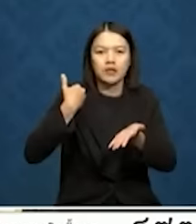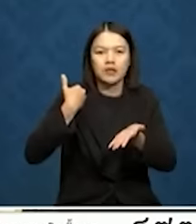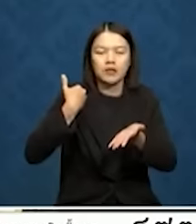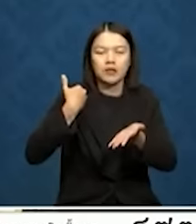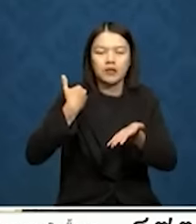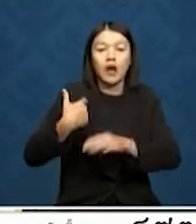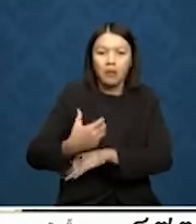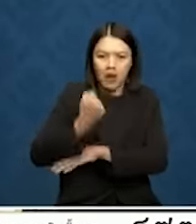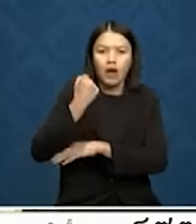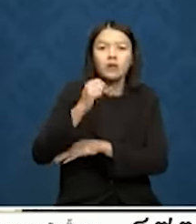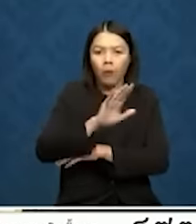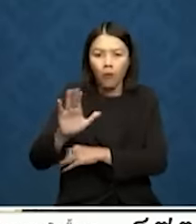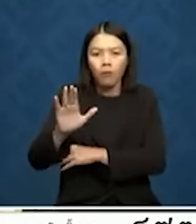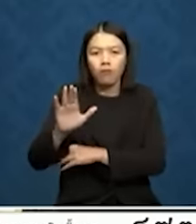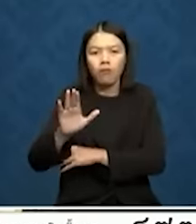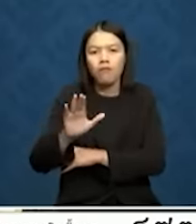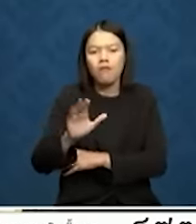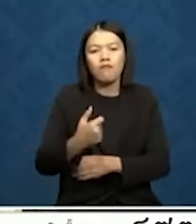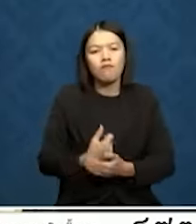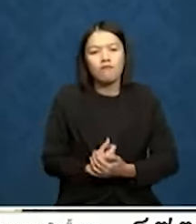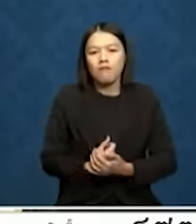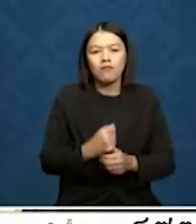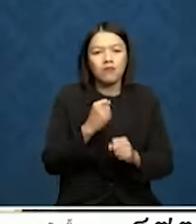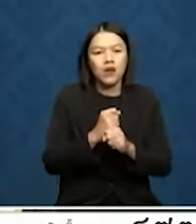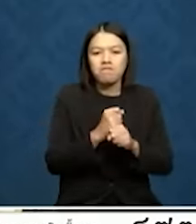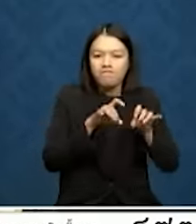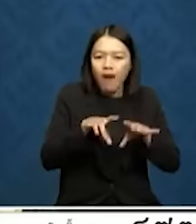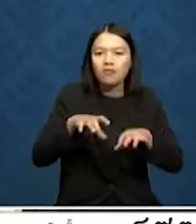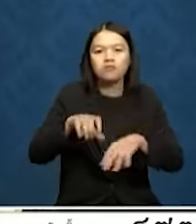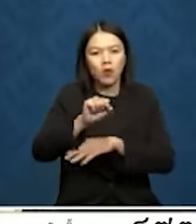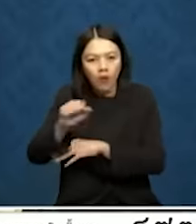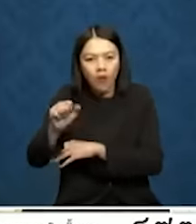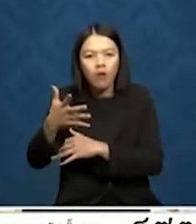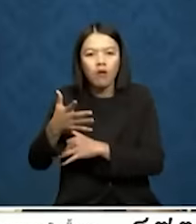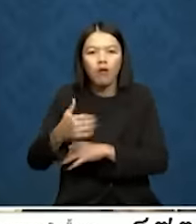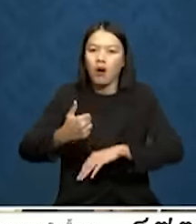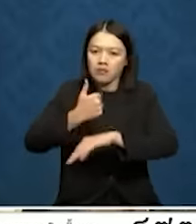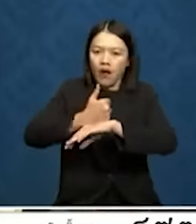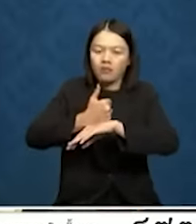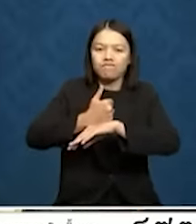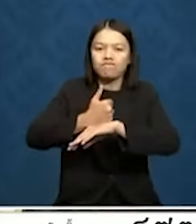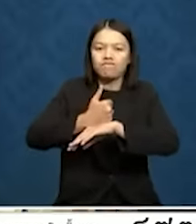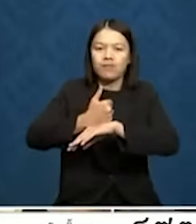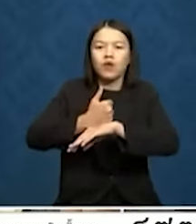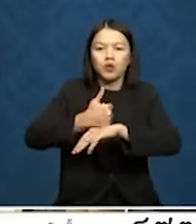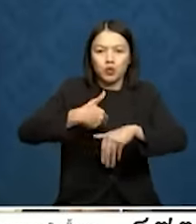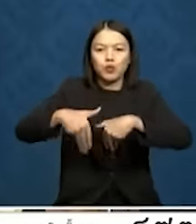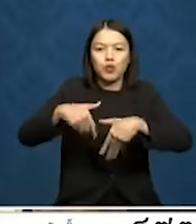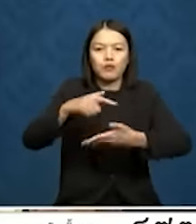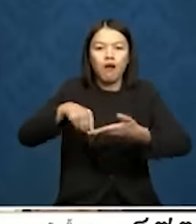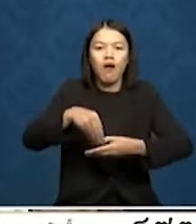ใช้อำนาจเหล่านั้นมาทุบทำลายผู้แทนราษฎรผู้ทรงอำนาจสูงสุดจากประชาช